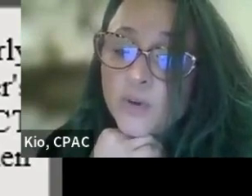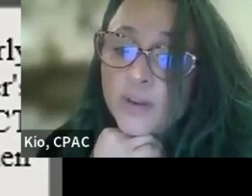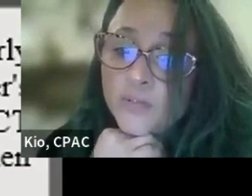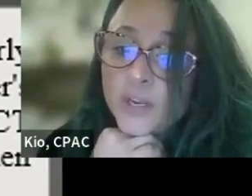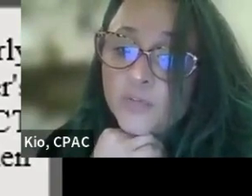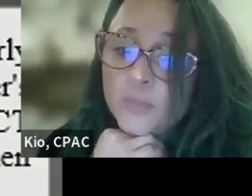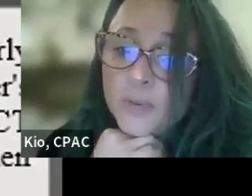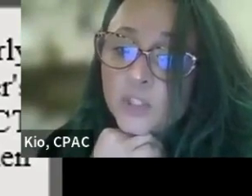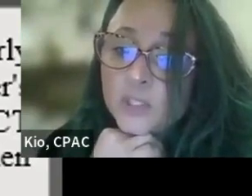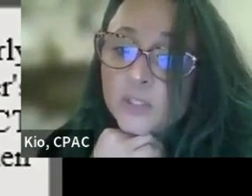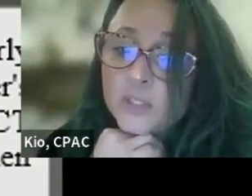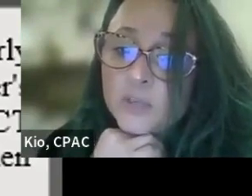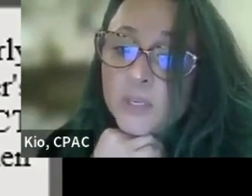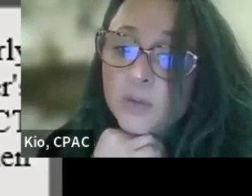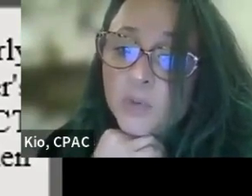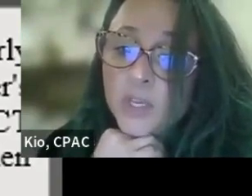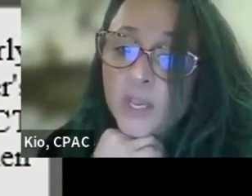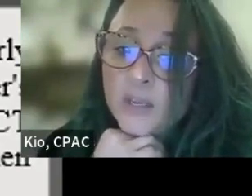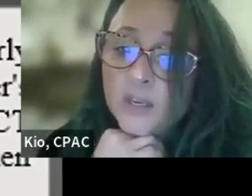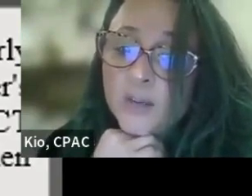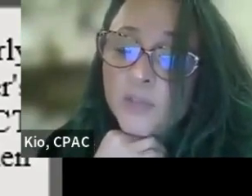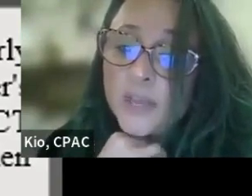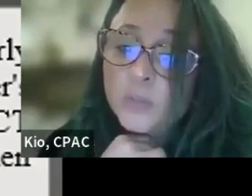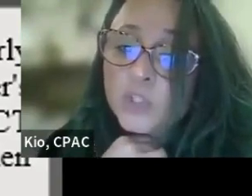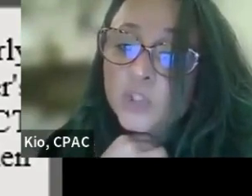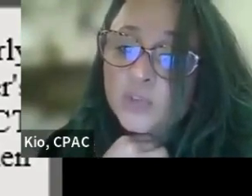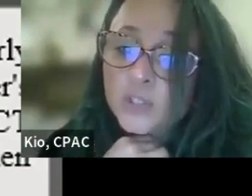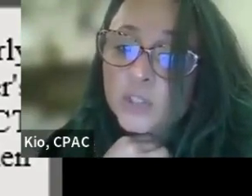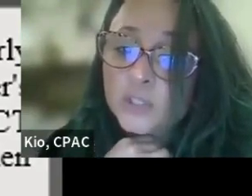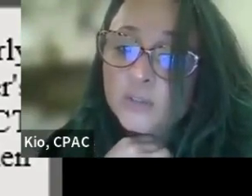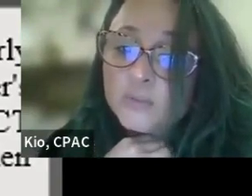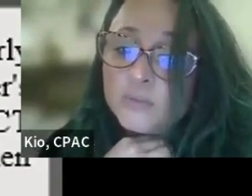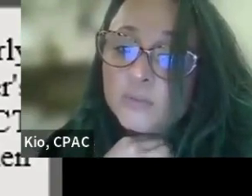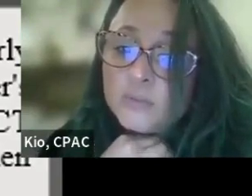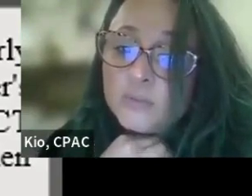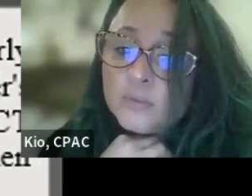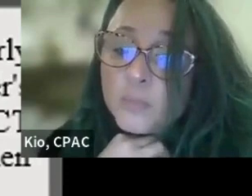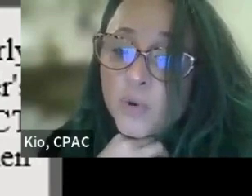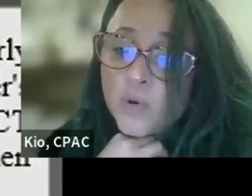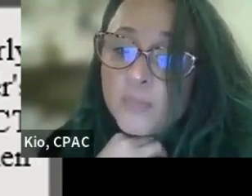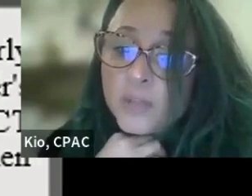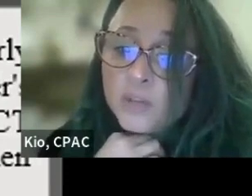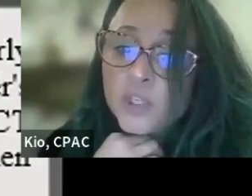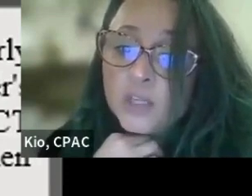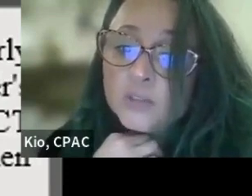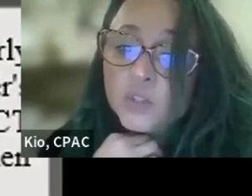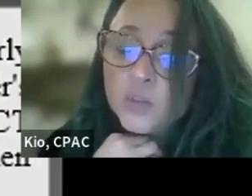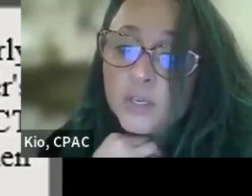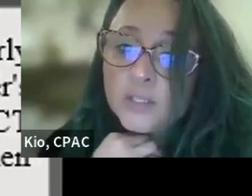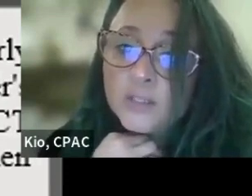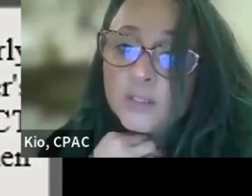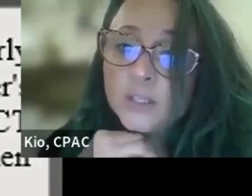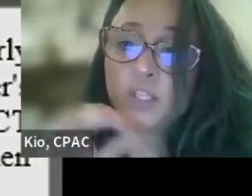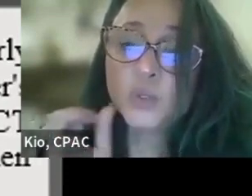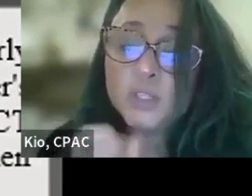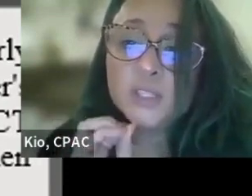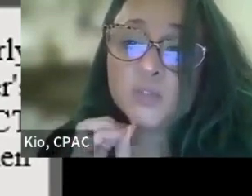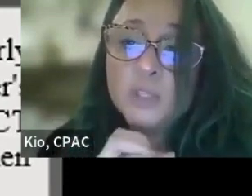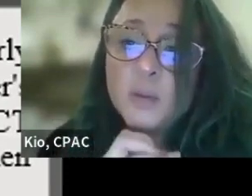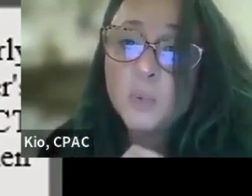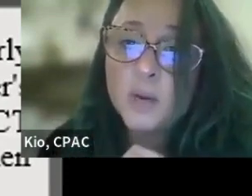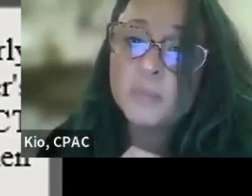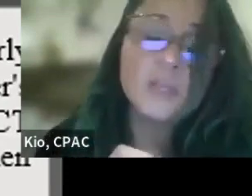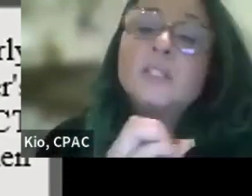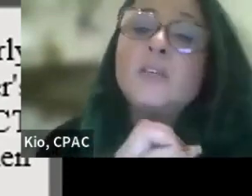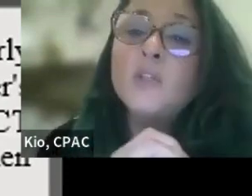增加了获取笔译、口译员、双语教育以及家庭。主要